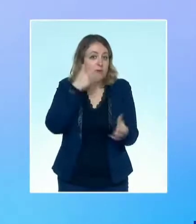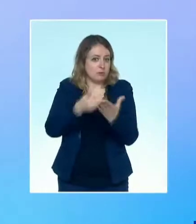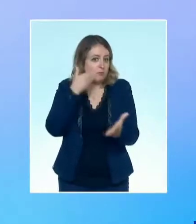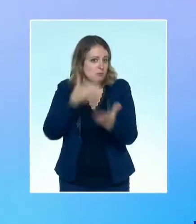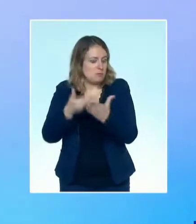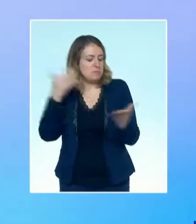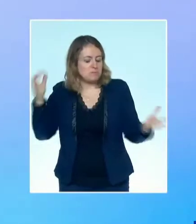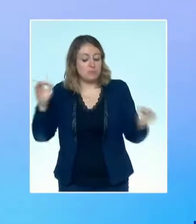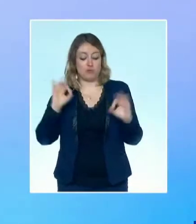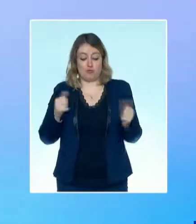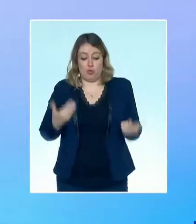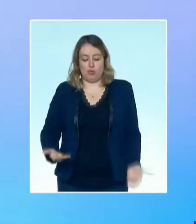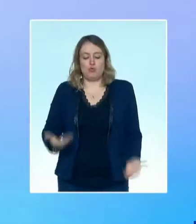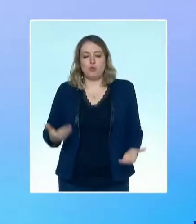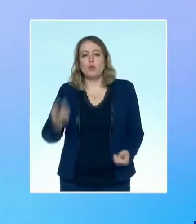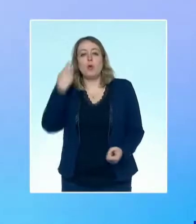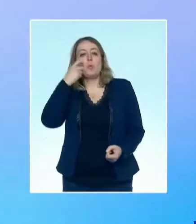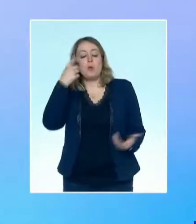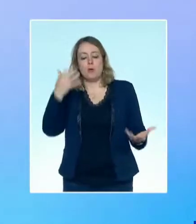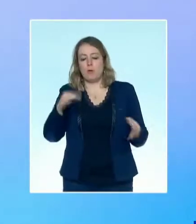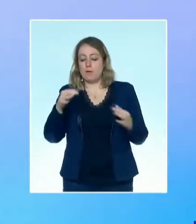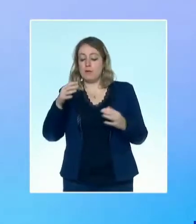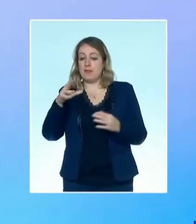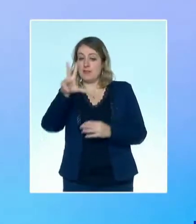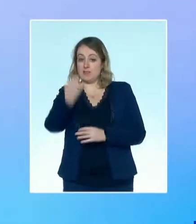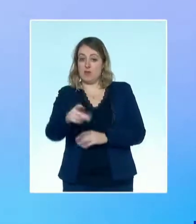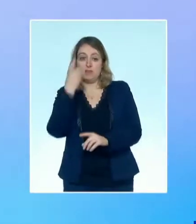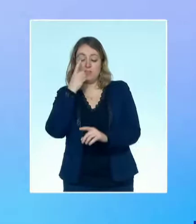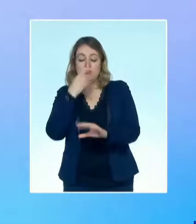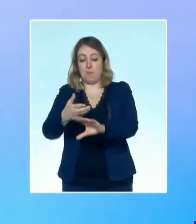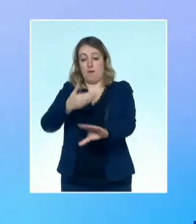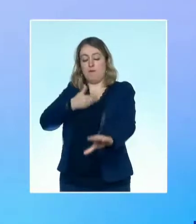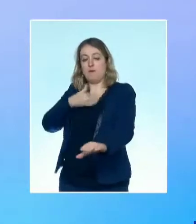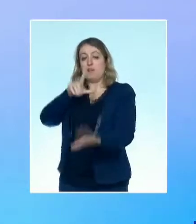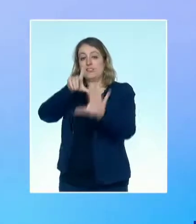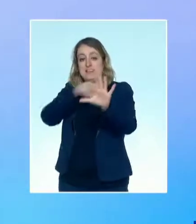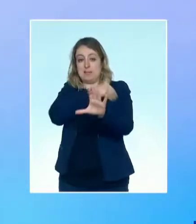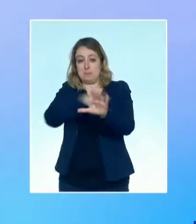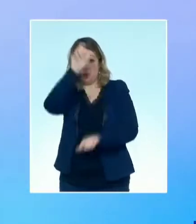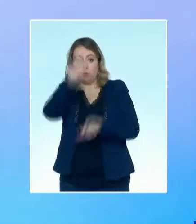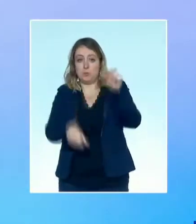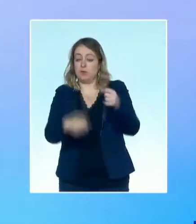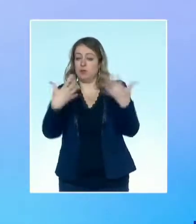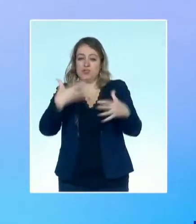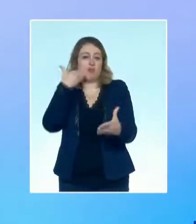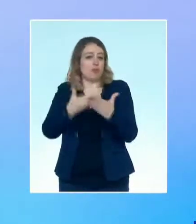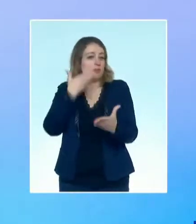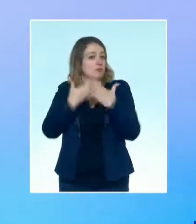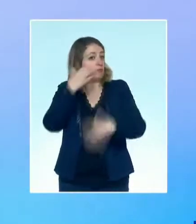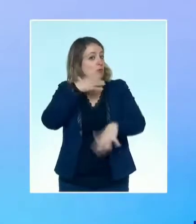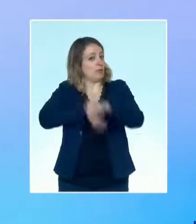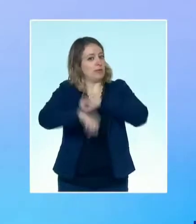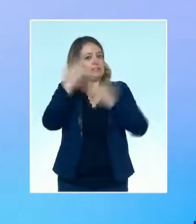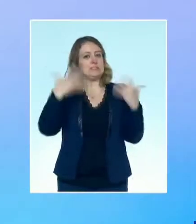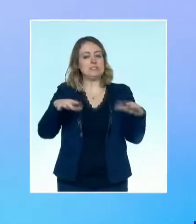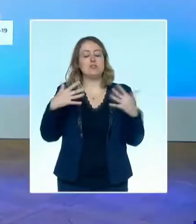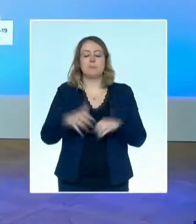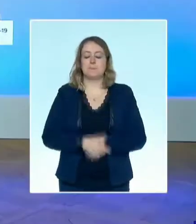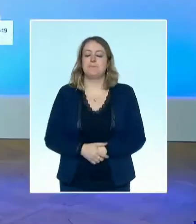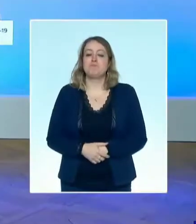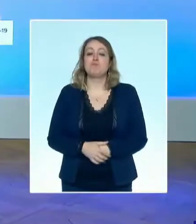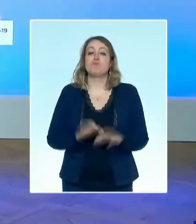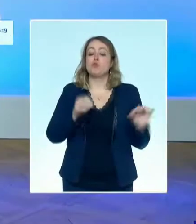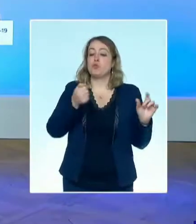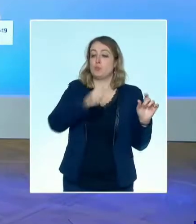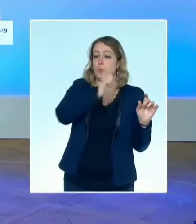À ce stade, ils ont posé cette question-là. 7 millions de Français ont pris un rendez-vous d'ici au 30 décembre. Pour une vaccination de rappel. Ce que vous annoncez le Premier ministre, c'est qu'au